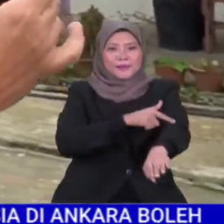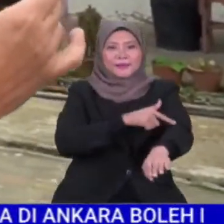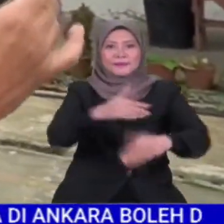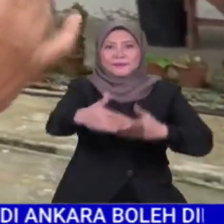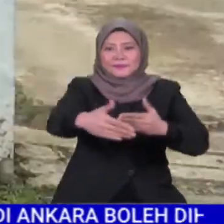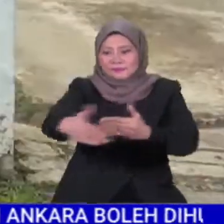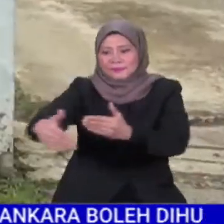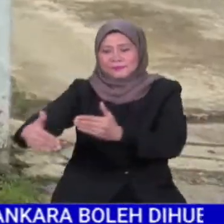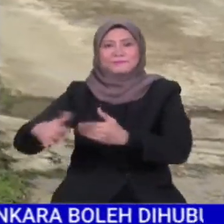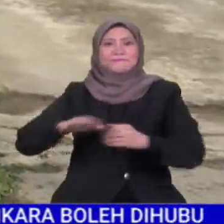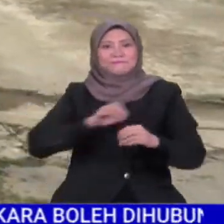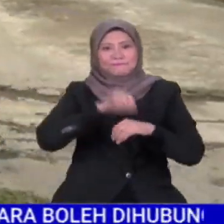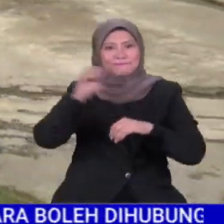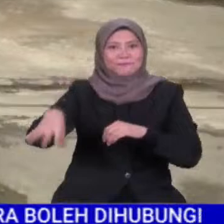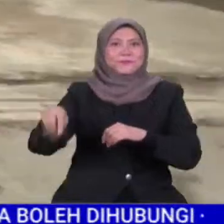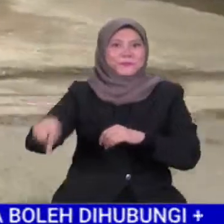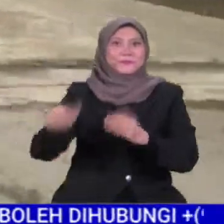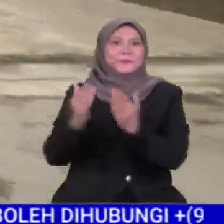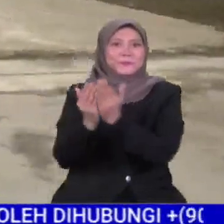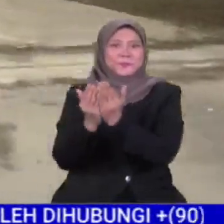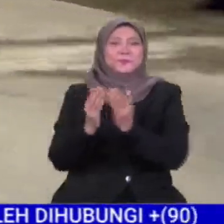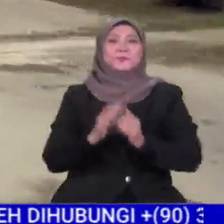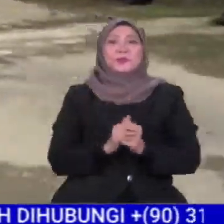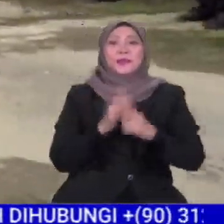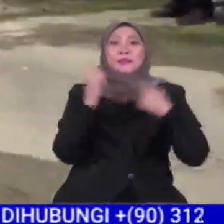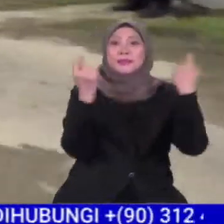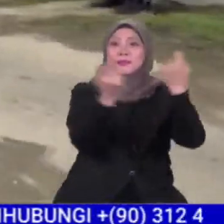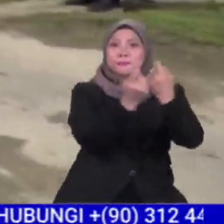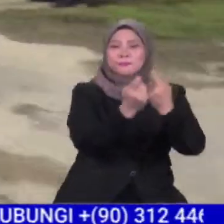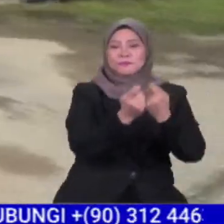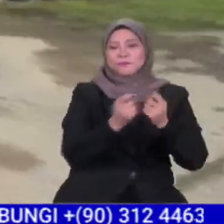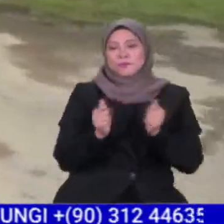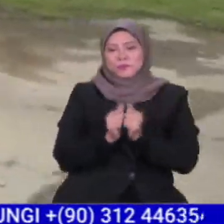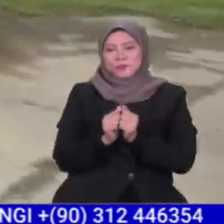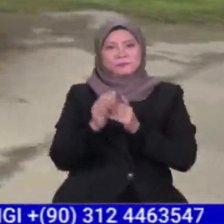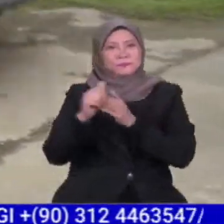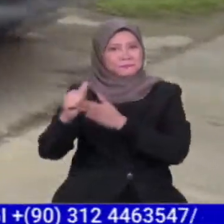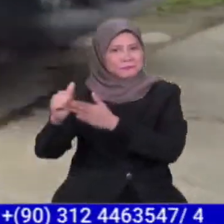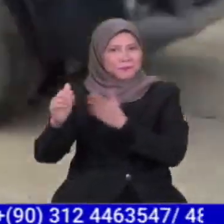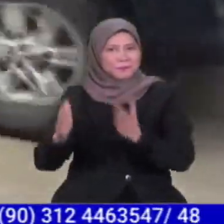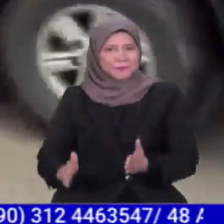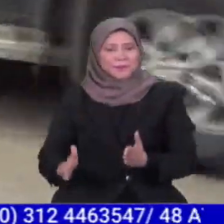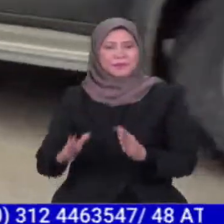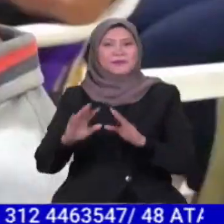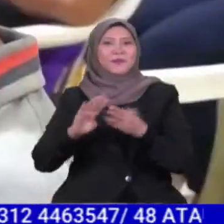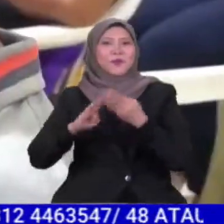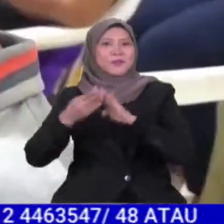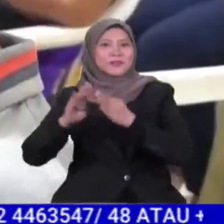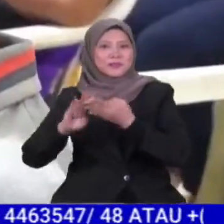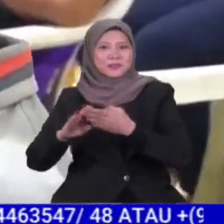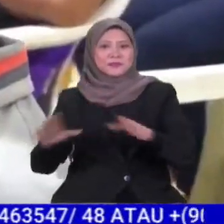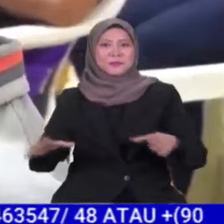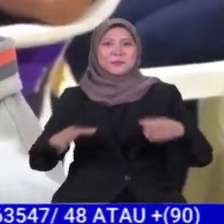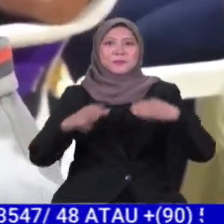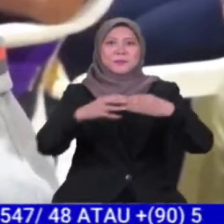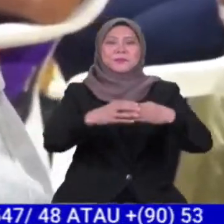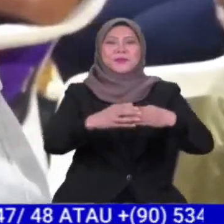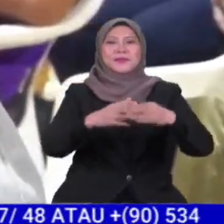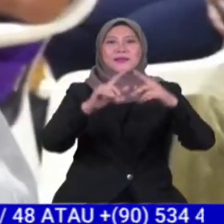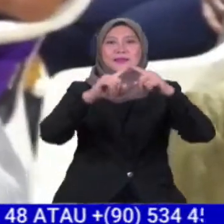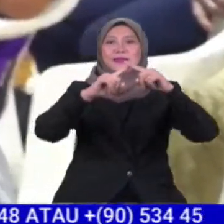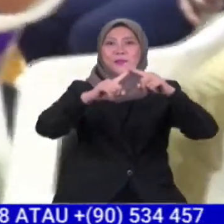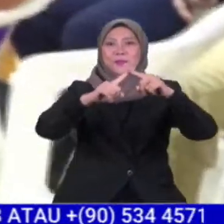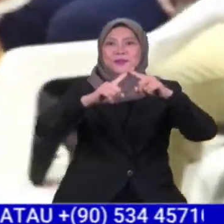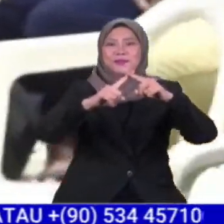berdekatan. Selain daripada itu, rombongan berkesempatan bersama pemimpin dan komuniti Long Bedian di Dewan Serbaguna Long